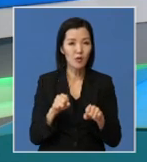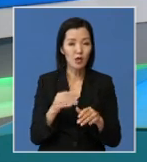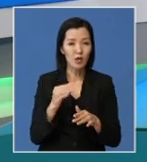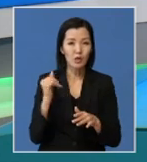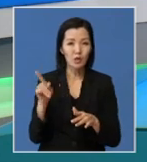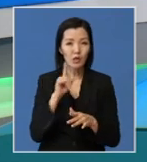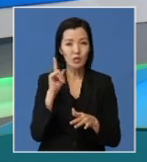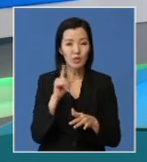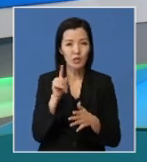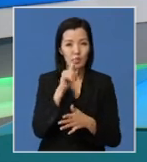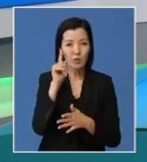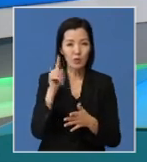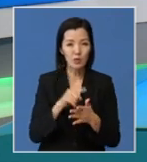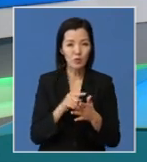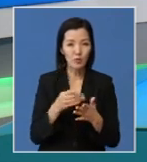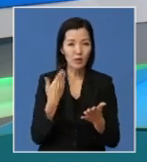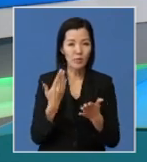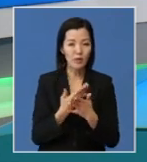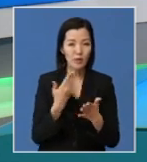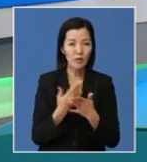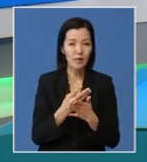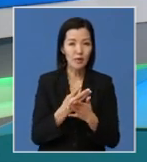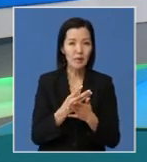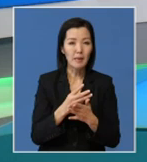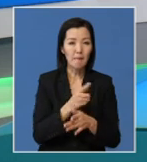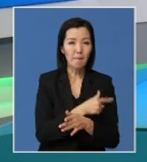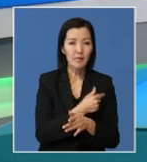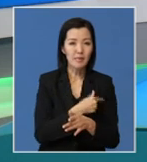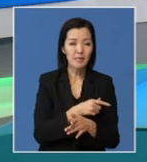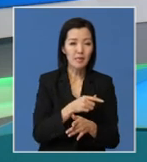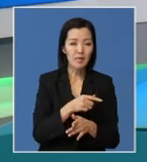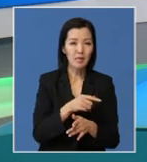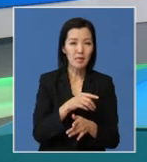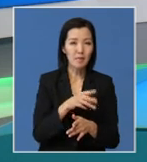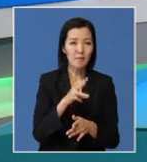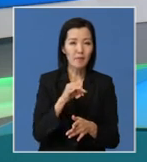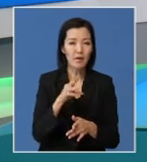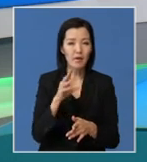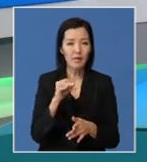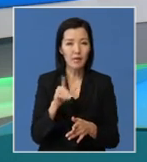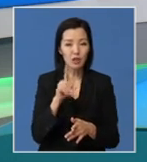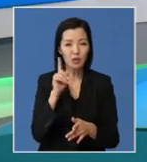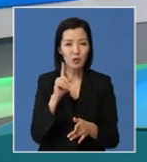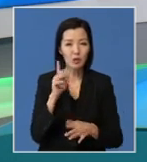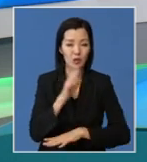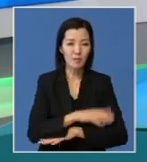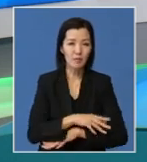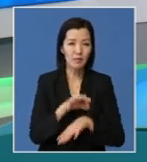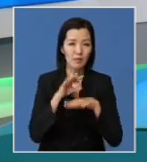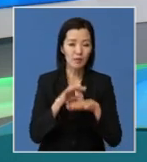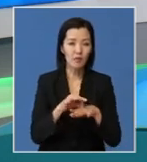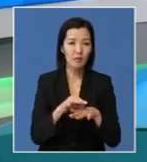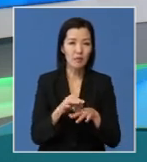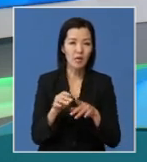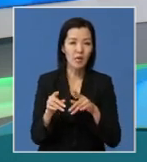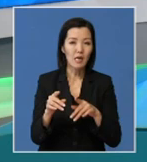жастар осы сауалдар төңірегінде пікір алмасты. Белгілі медицина ғылымының докторы Марат Әсімов жетісулық жастарға шеберлік дәрісін өткізді. Тренингте